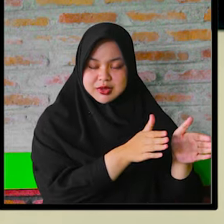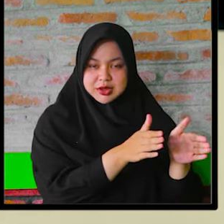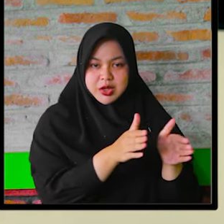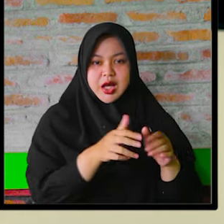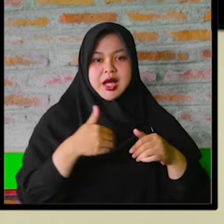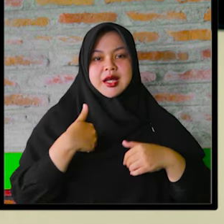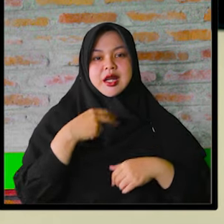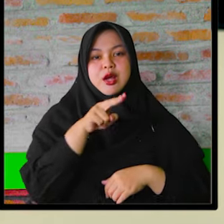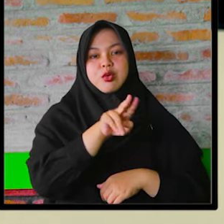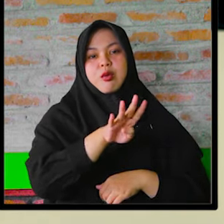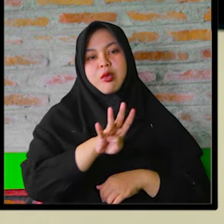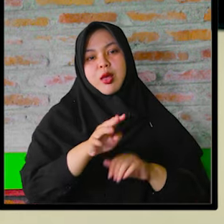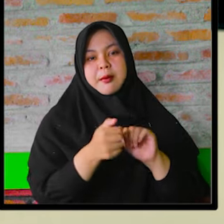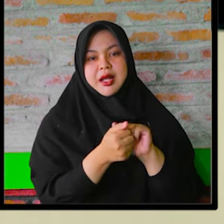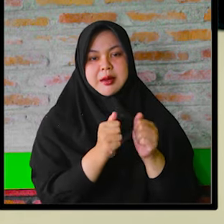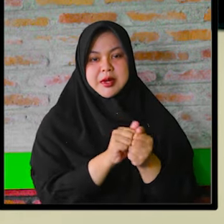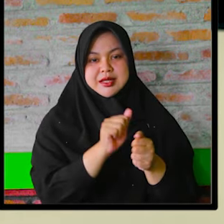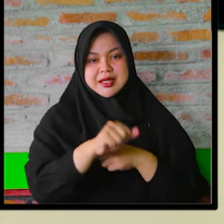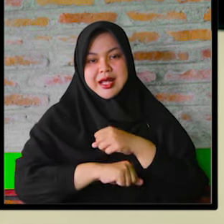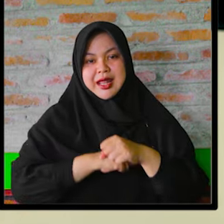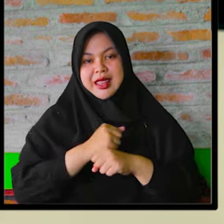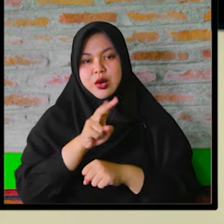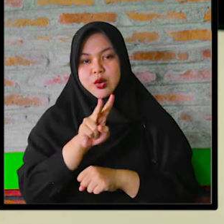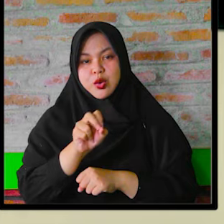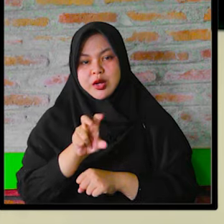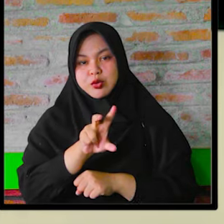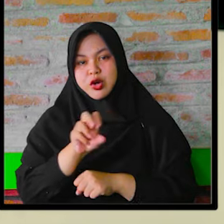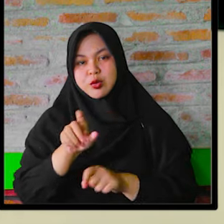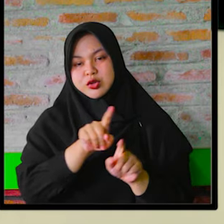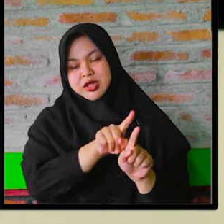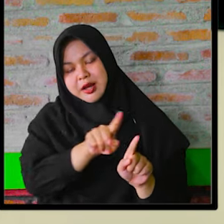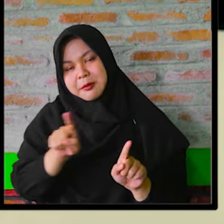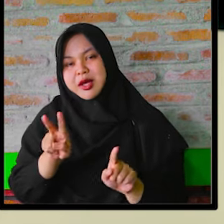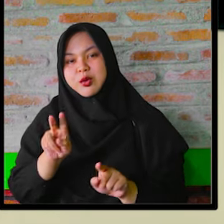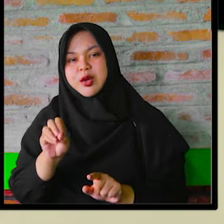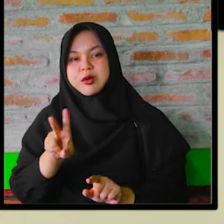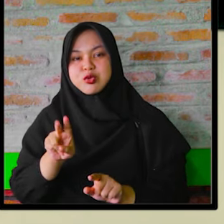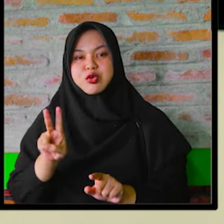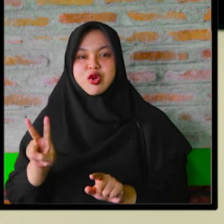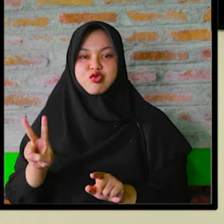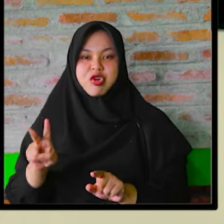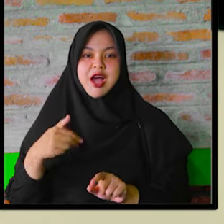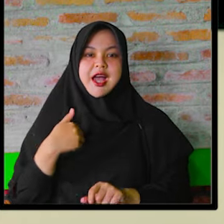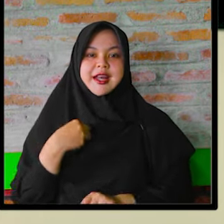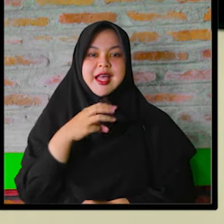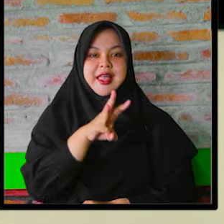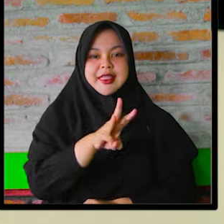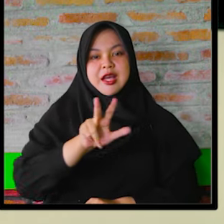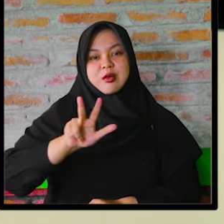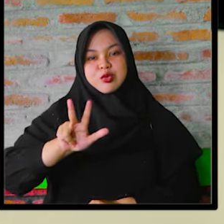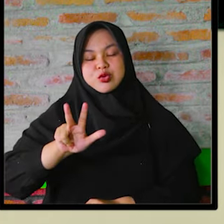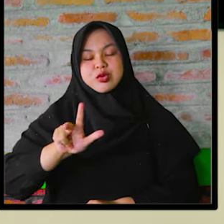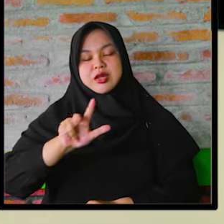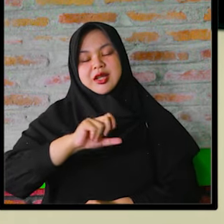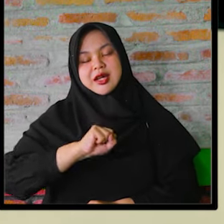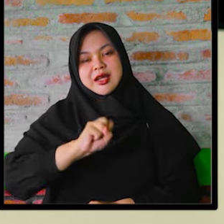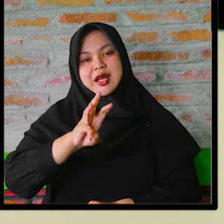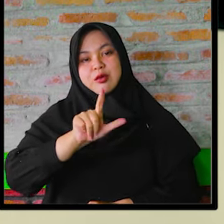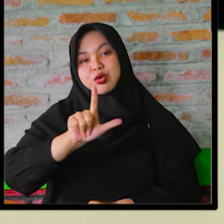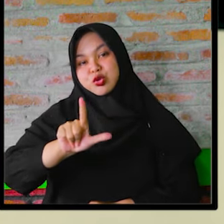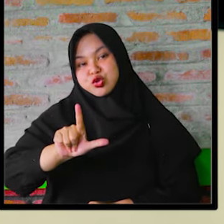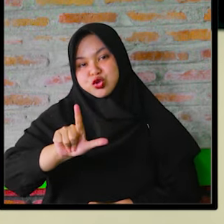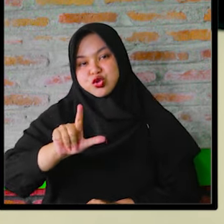24 kasus dan di tahun 2020 sampai 2022 ini ada 37 penyandang disabilitas yang menjadi